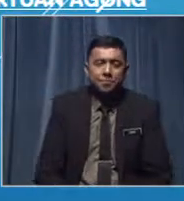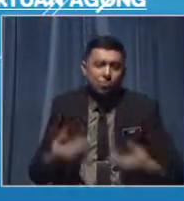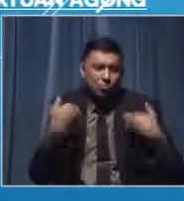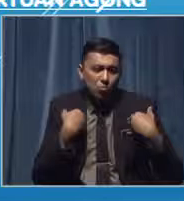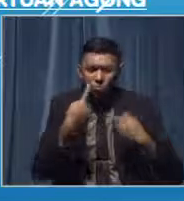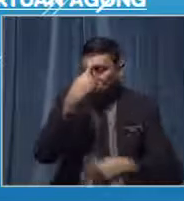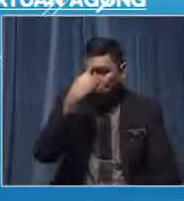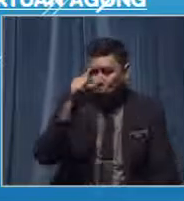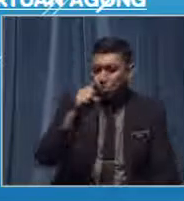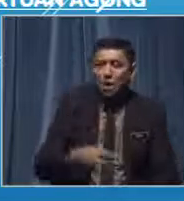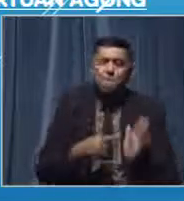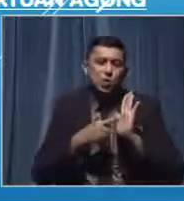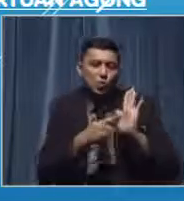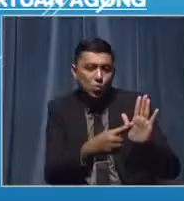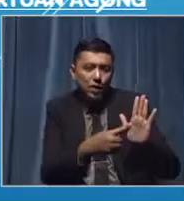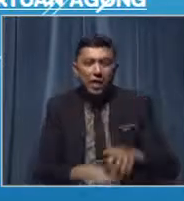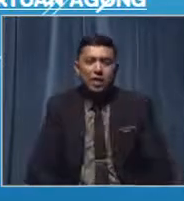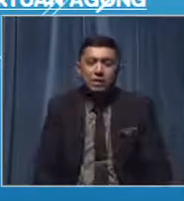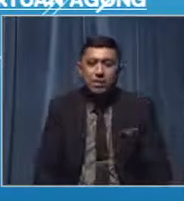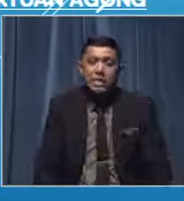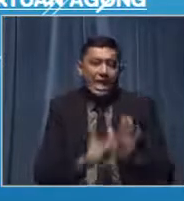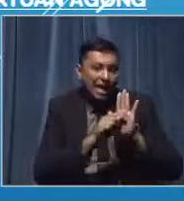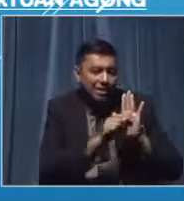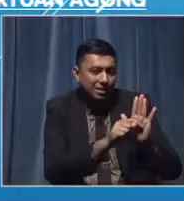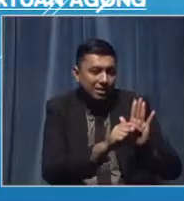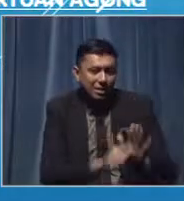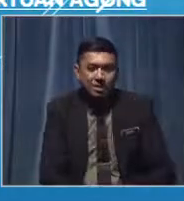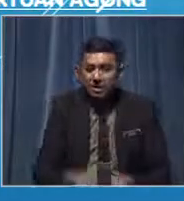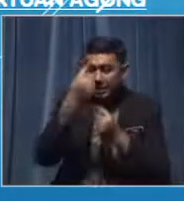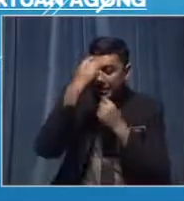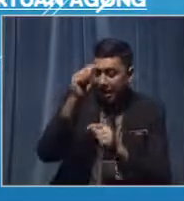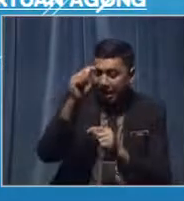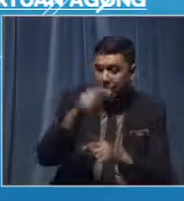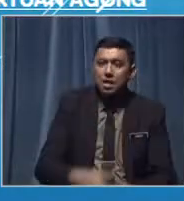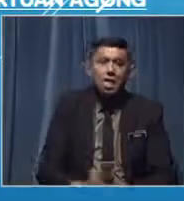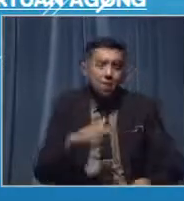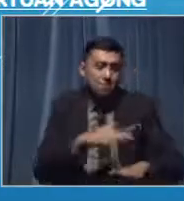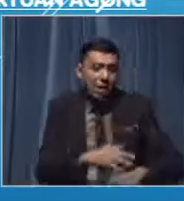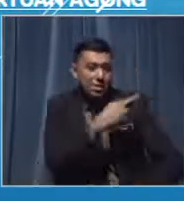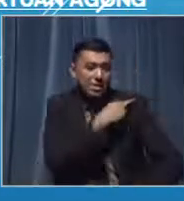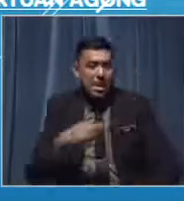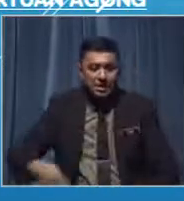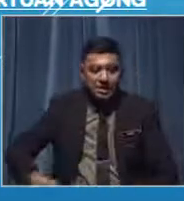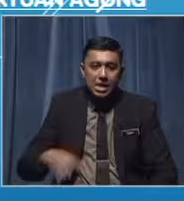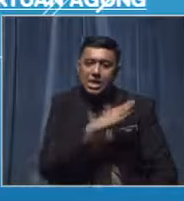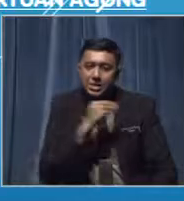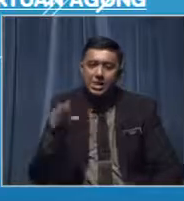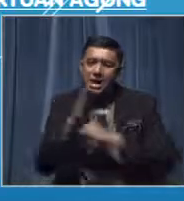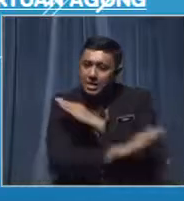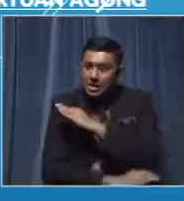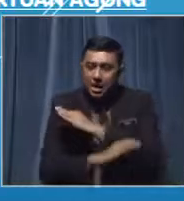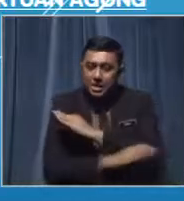adalah untuk menunjukkan tanda ketaatan kita pada raja dan negara